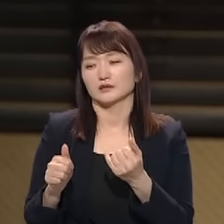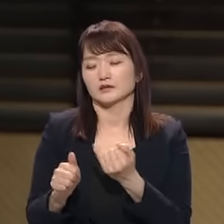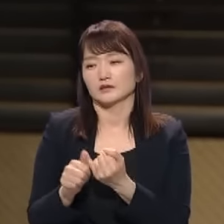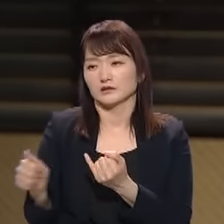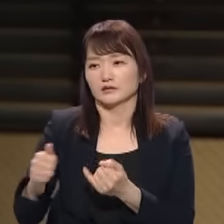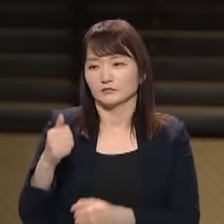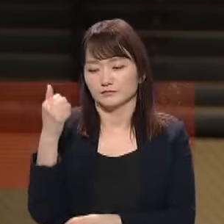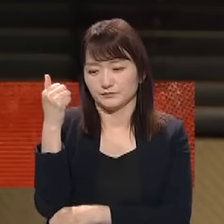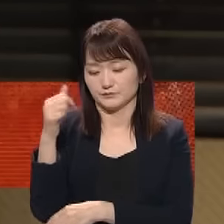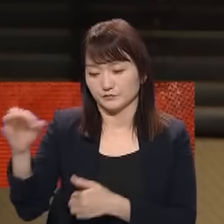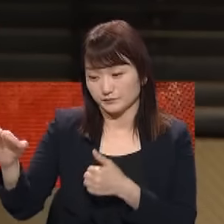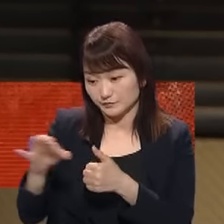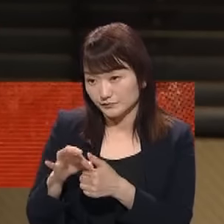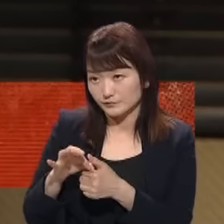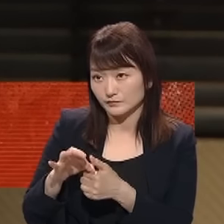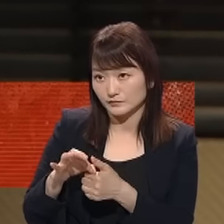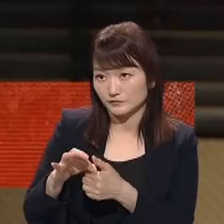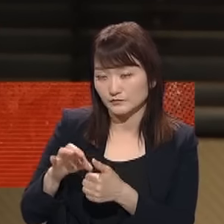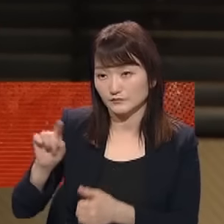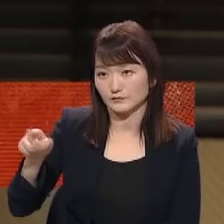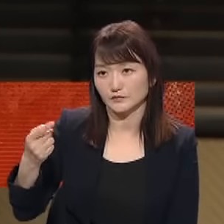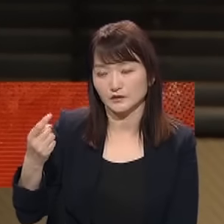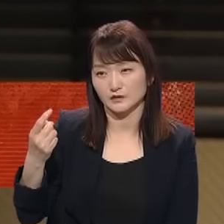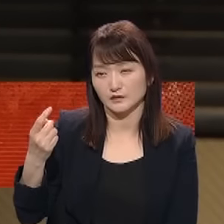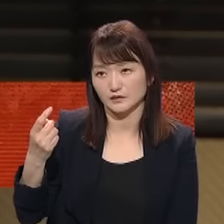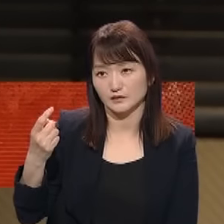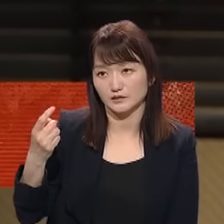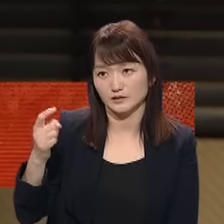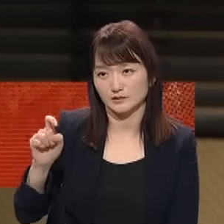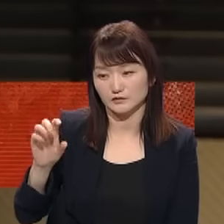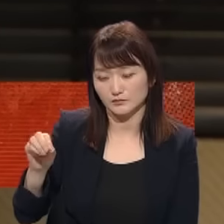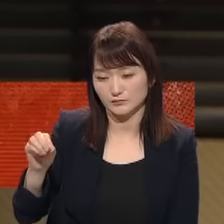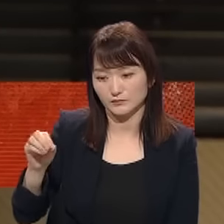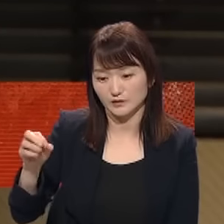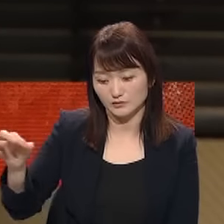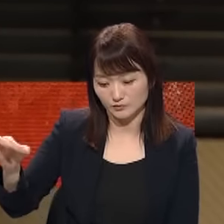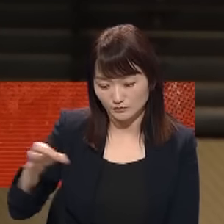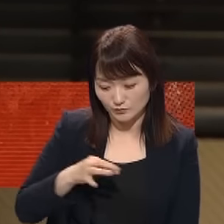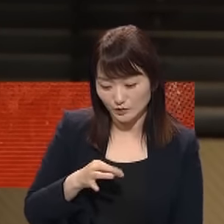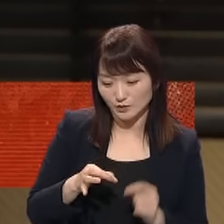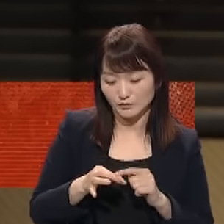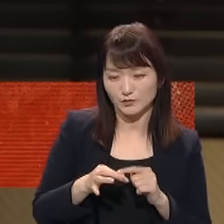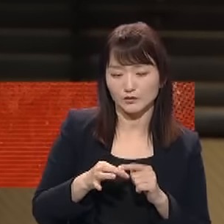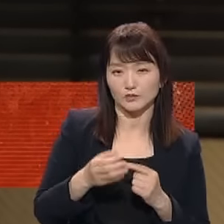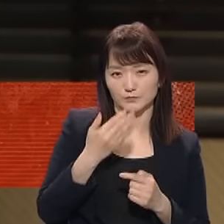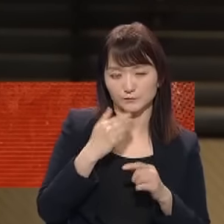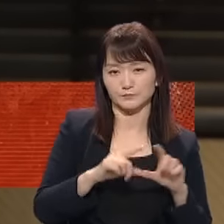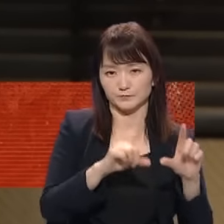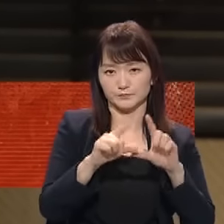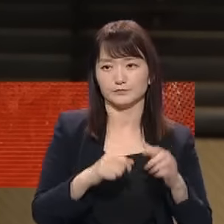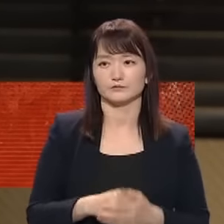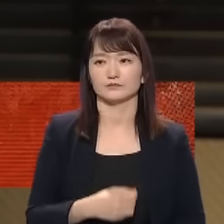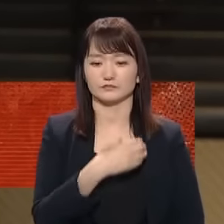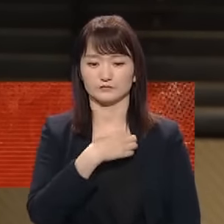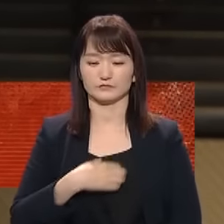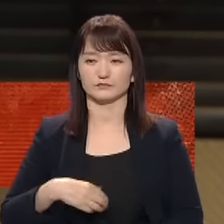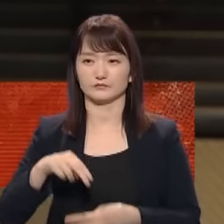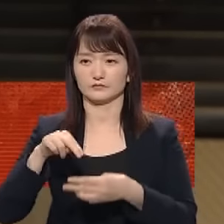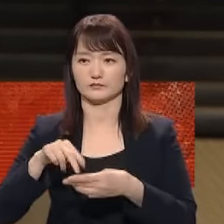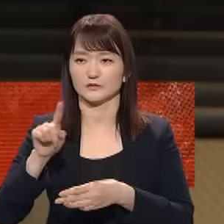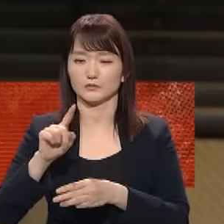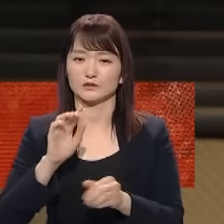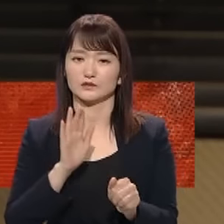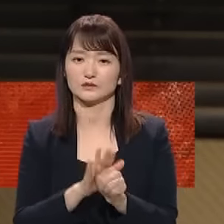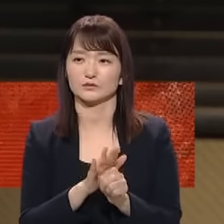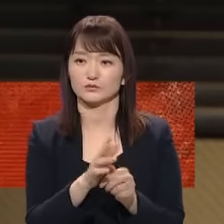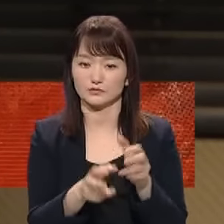그 수급여행까지 나와서 한 110여만가량을 남편의 이름으로 남은 걸 다 받아서 세상에. 살았던 겁니다. 그리고 주민센터 같은 데서 각종 지원사업